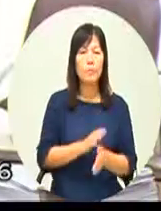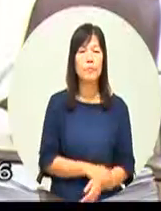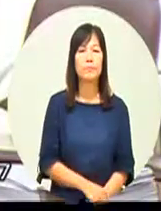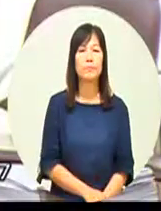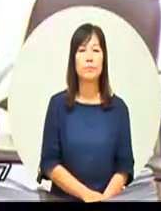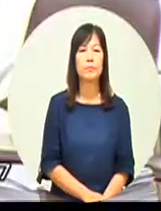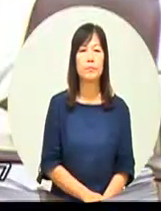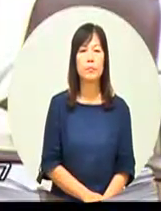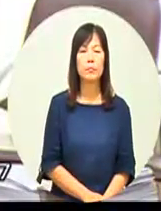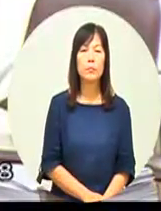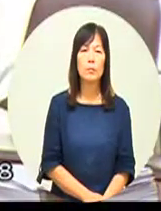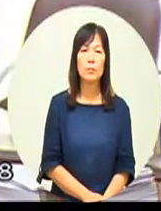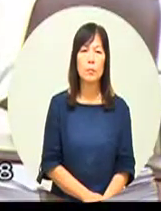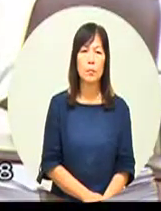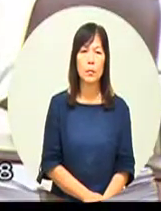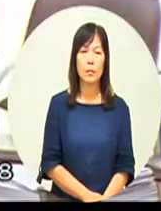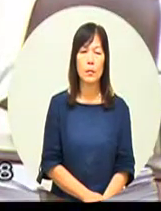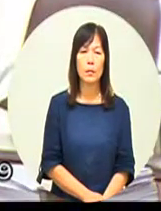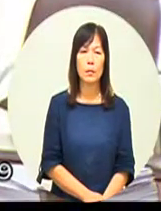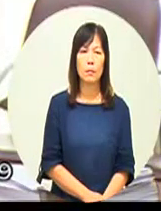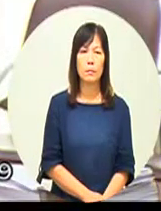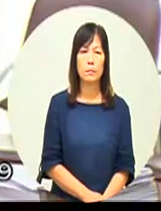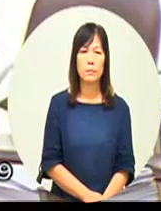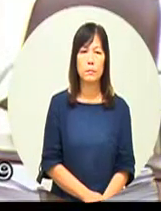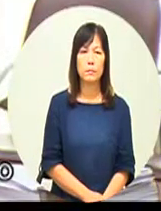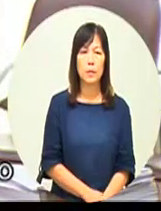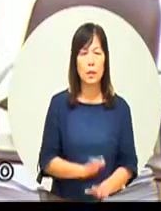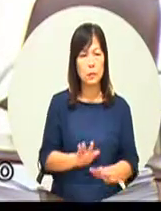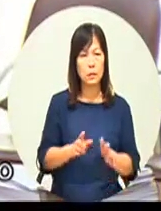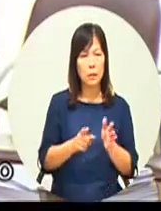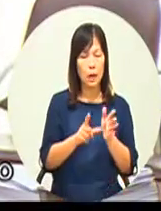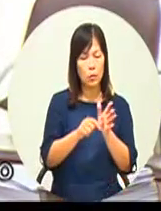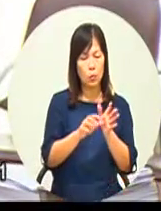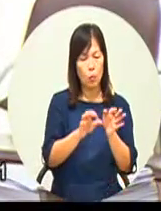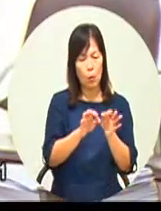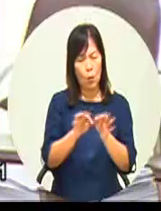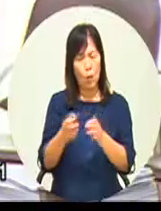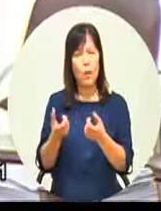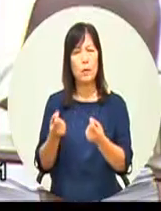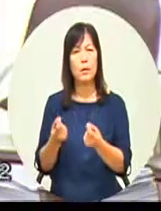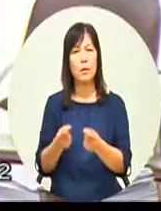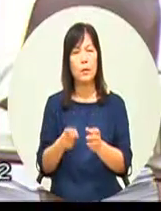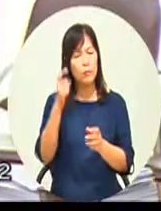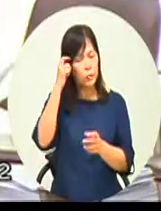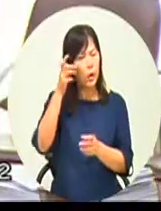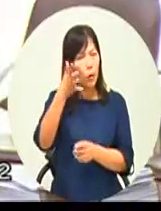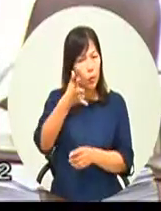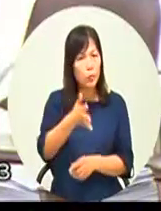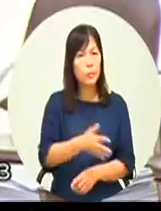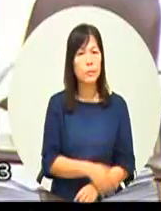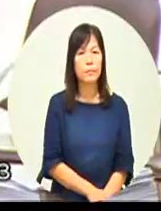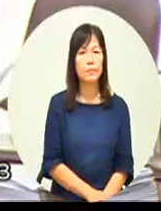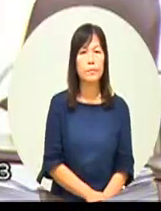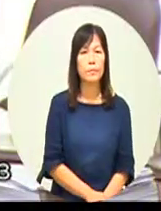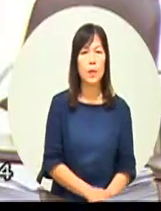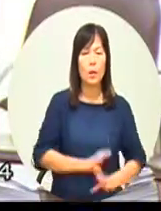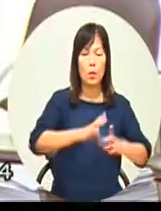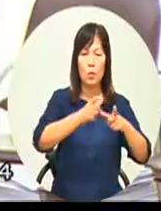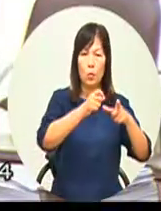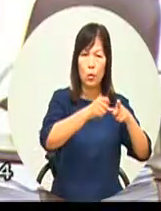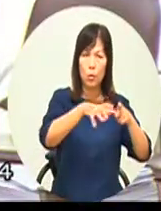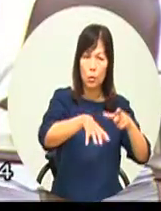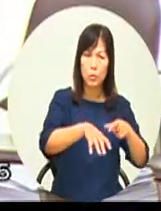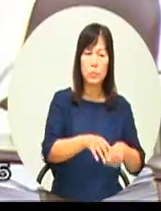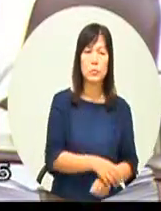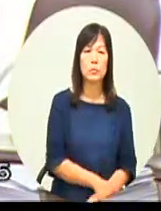在好，那现在已经拖到这样子，那我要请问呐、啊，国公局他目